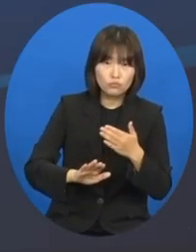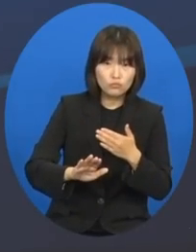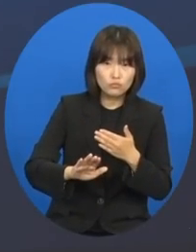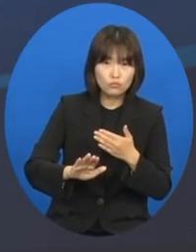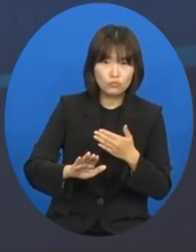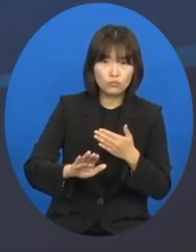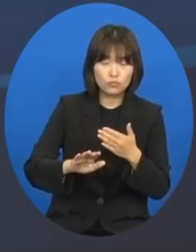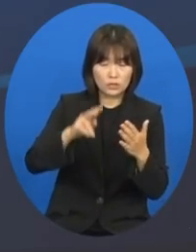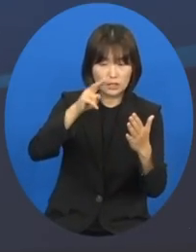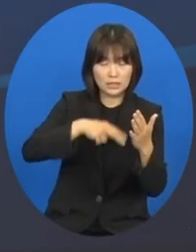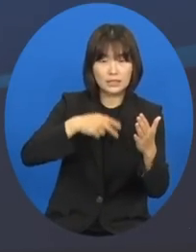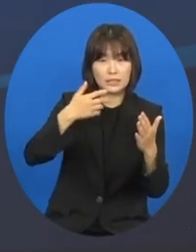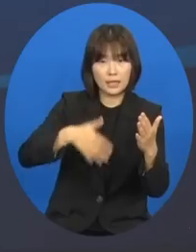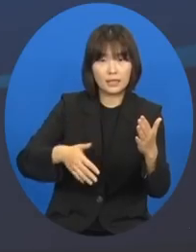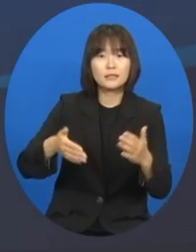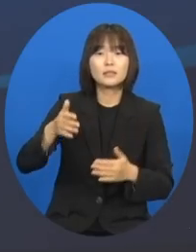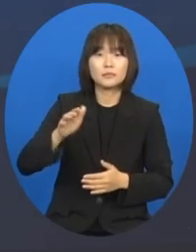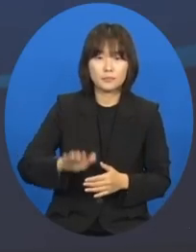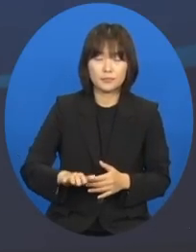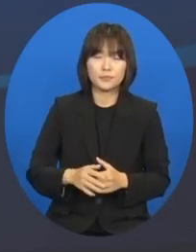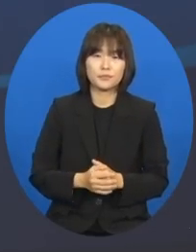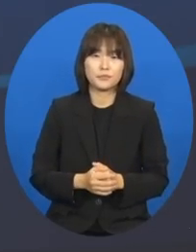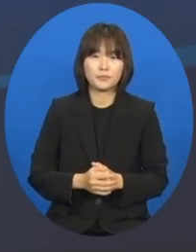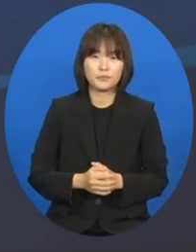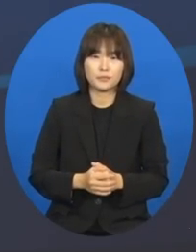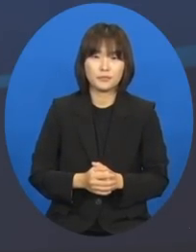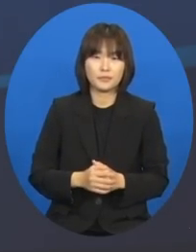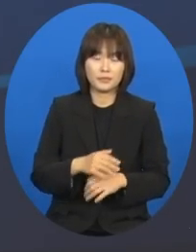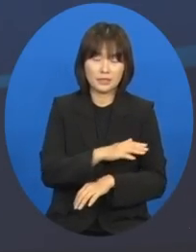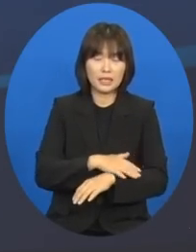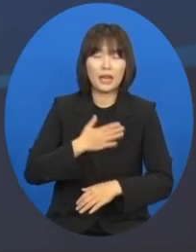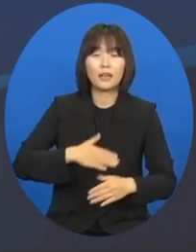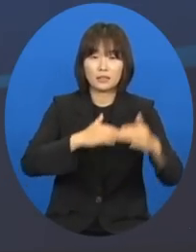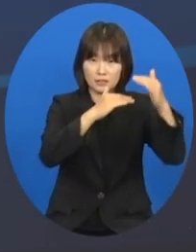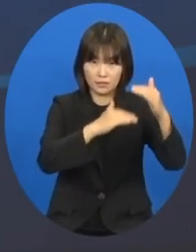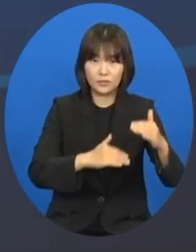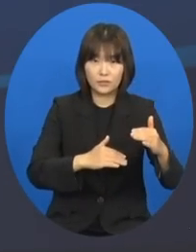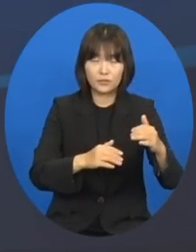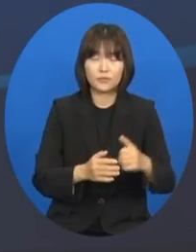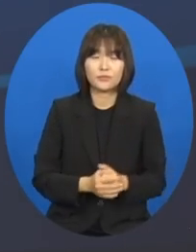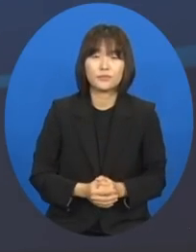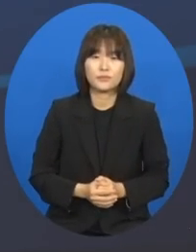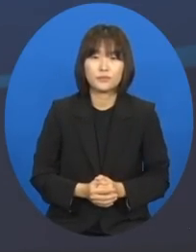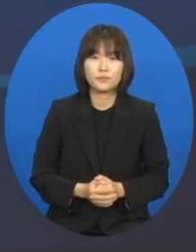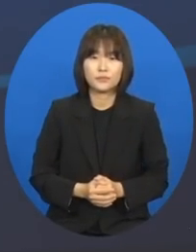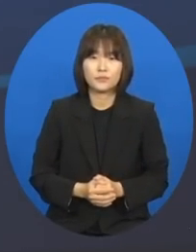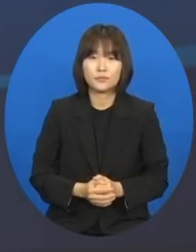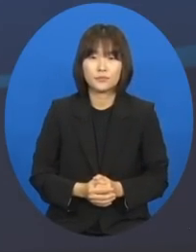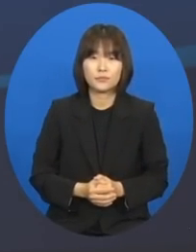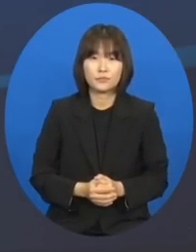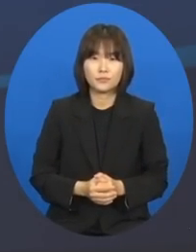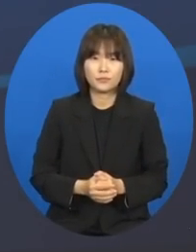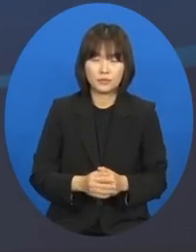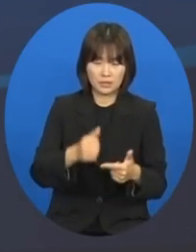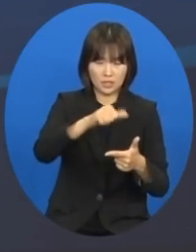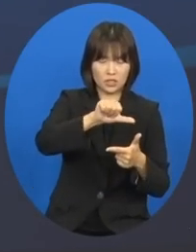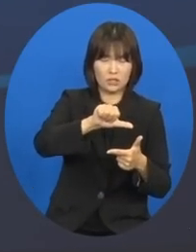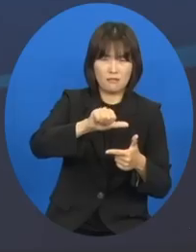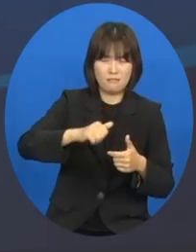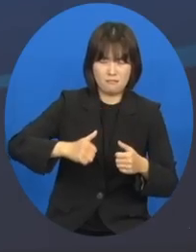본문에 읽지 않았지만 여러분 대략 아시는 내용이잖아요 첫째의 분노가